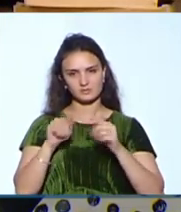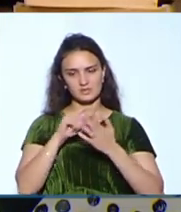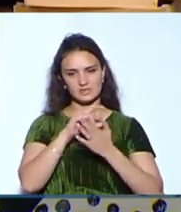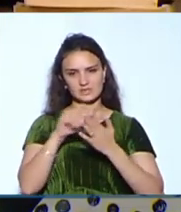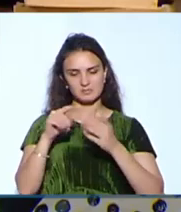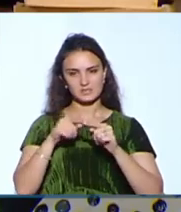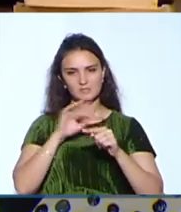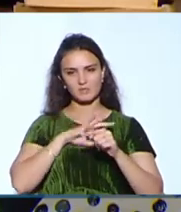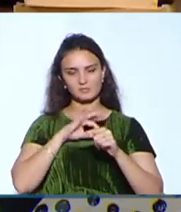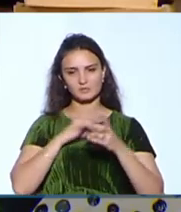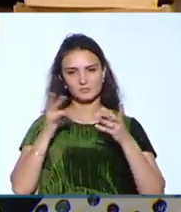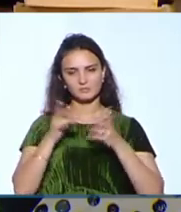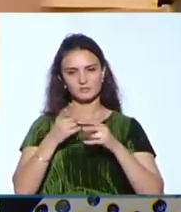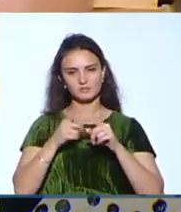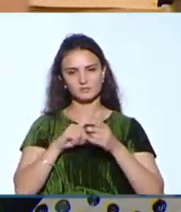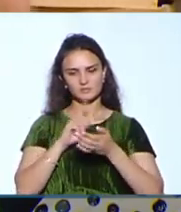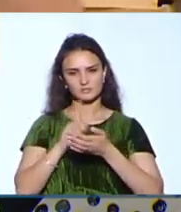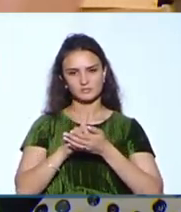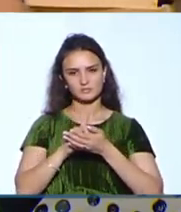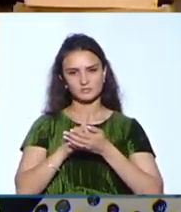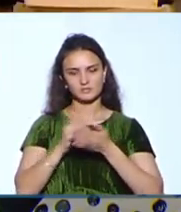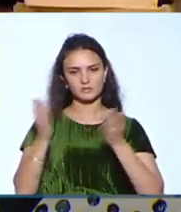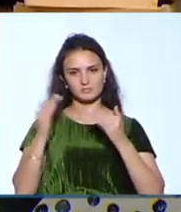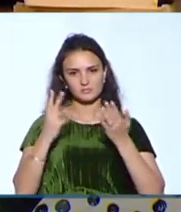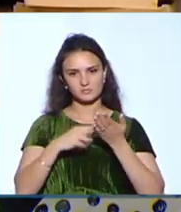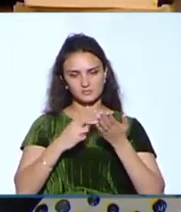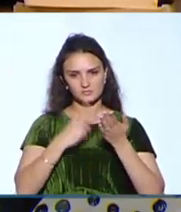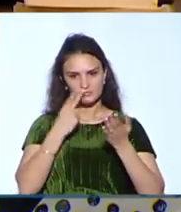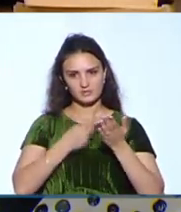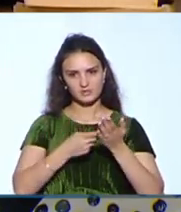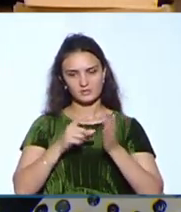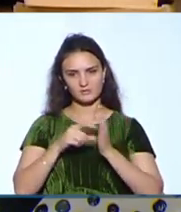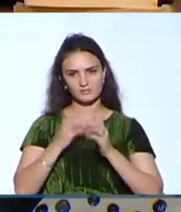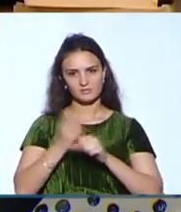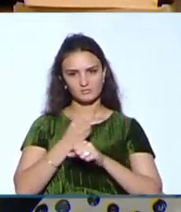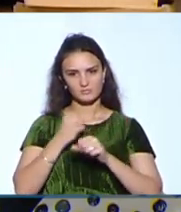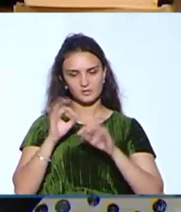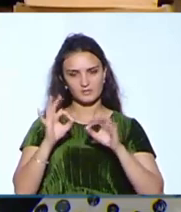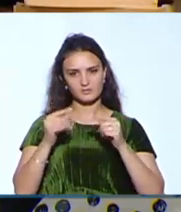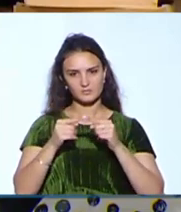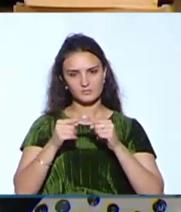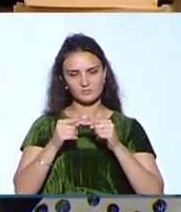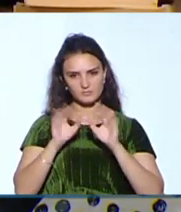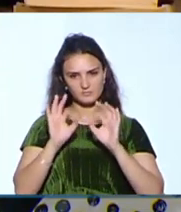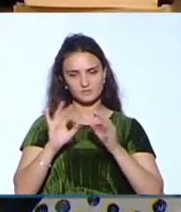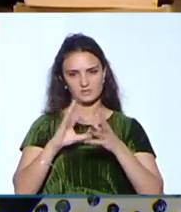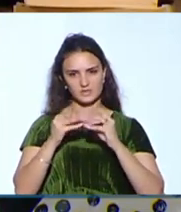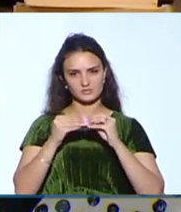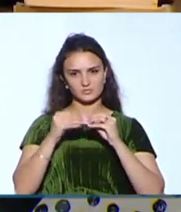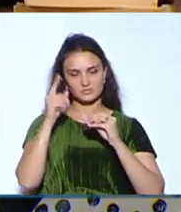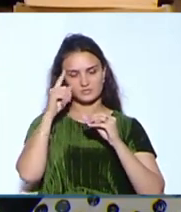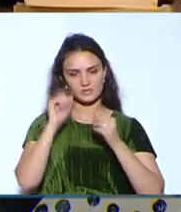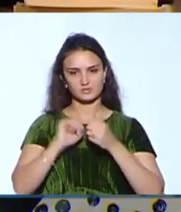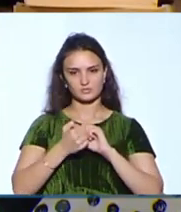ციტატად გამოყენება, რომ დამჭირდეს, აუცილებლად წიგნები მექნება გადმოსალაგებელი, რომ ვიპოვო და დავაზუსტო და ზოგს საოცარი